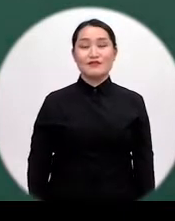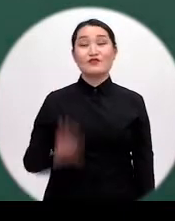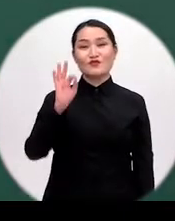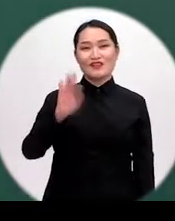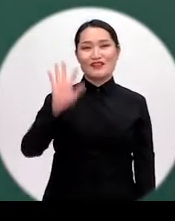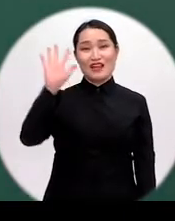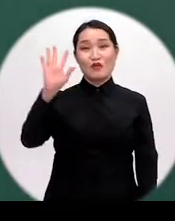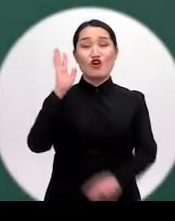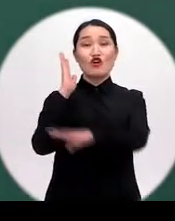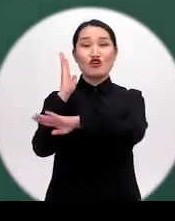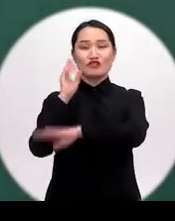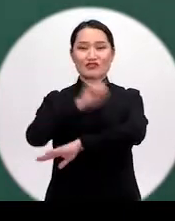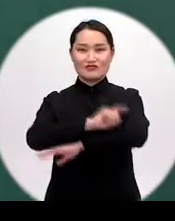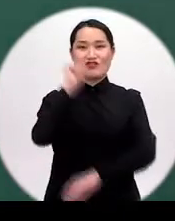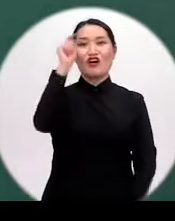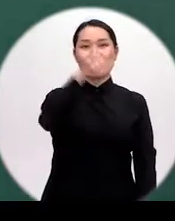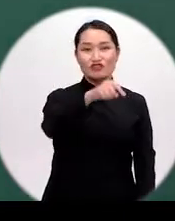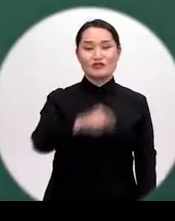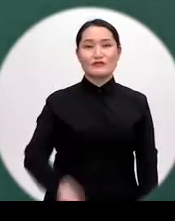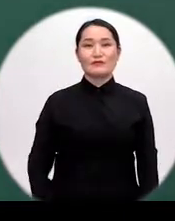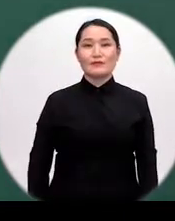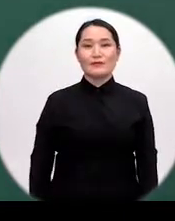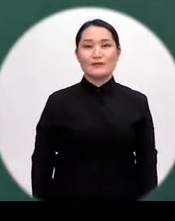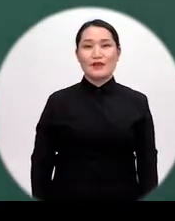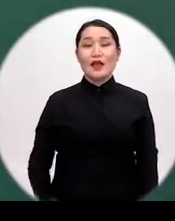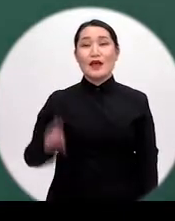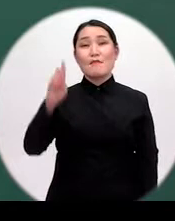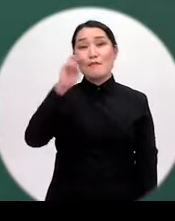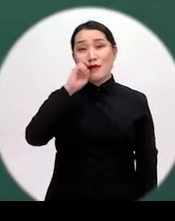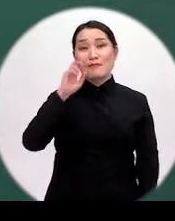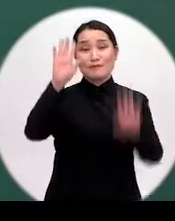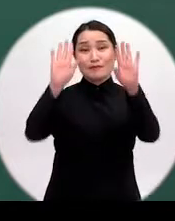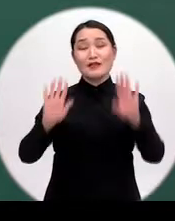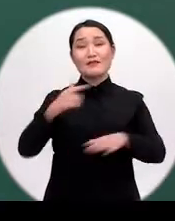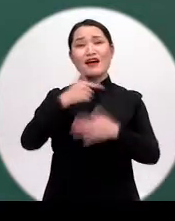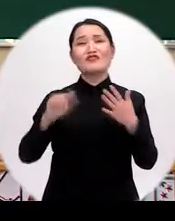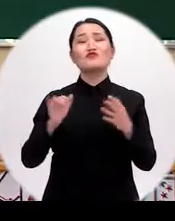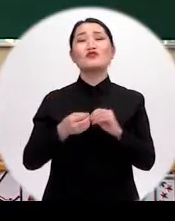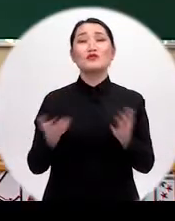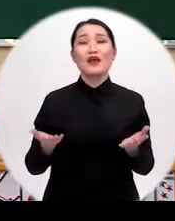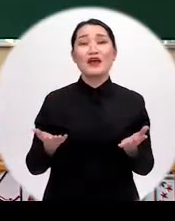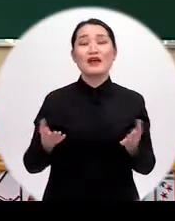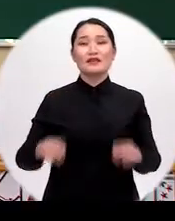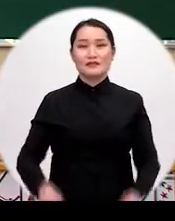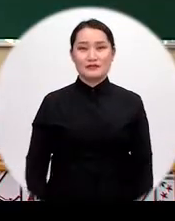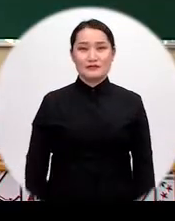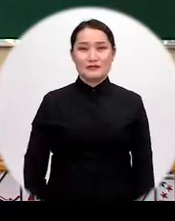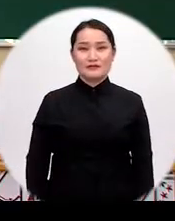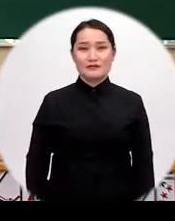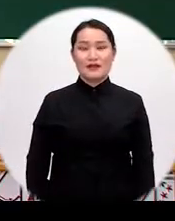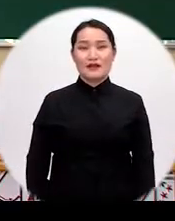Тийм, 5 өдөр хичээл ордог байна. Үлдсэн 2 хоногт нь юу идэг юм бол хүүхдүүдээ? Тийм ээ. Бид